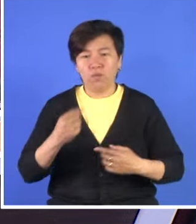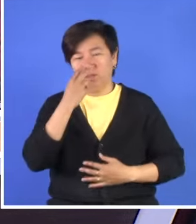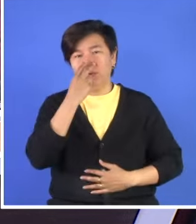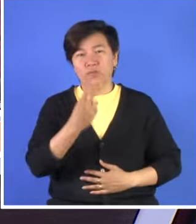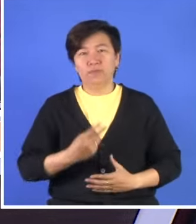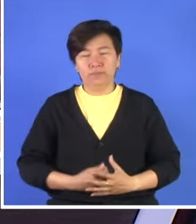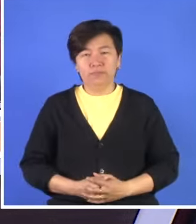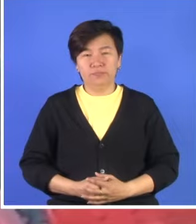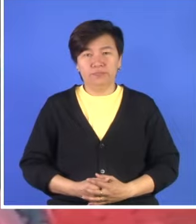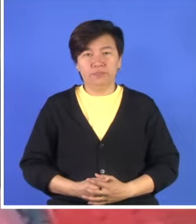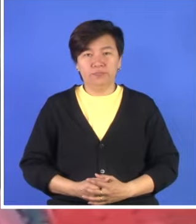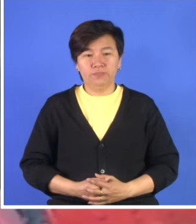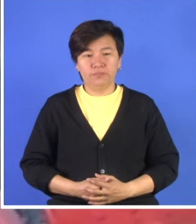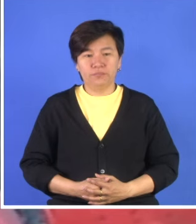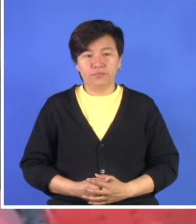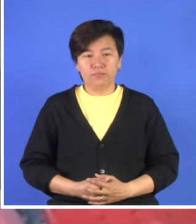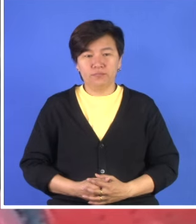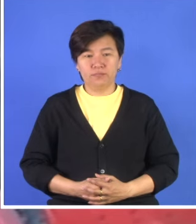ค่ะ